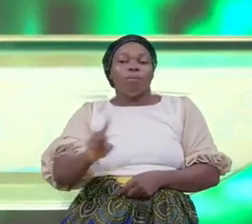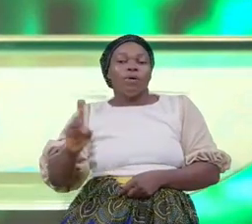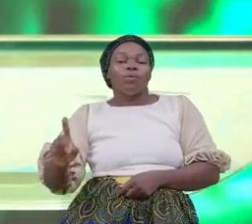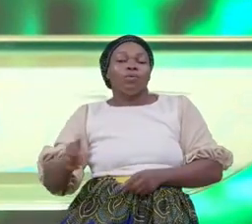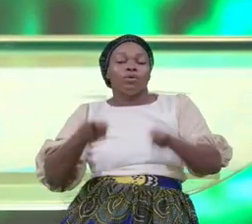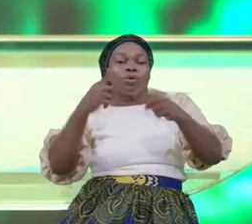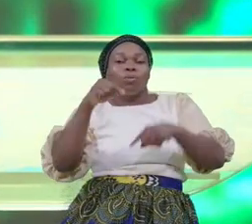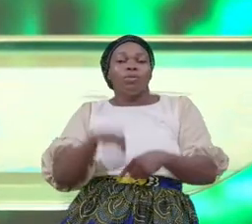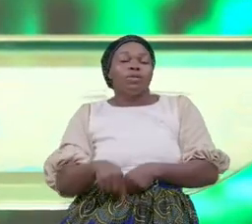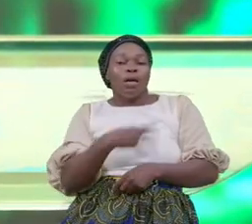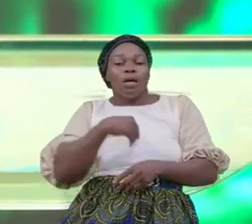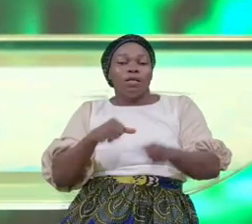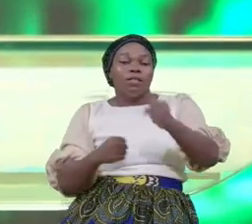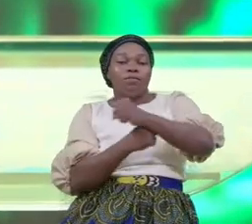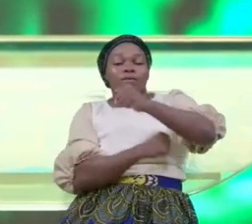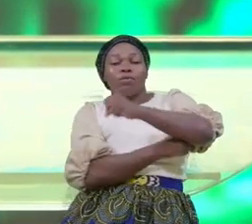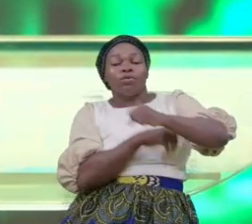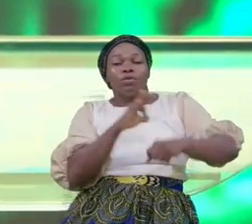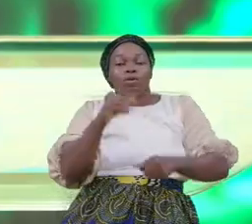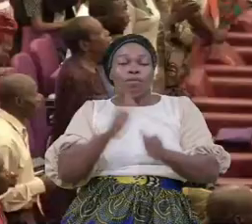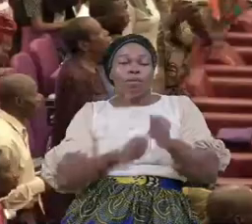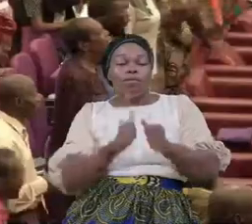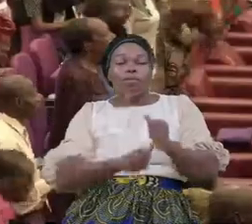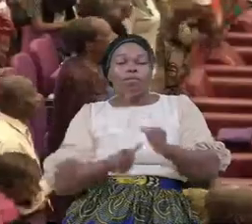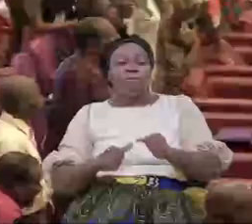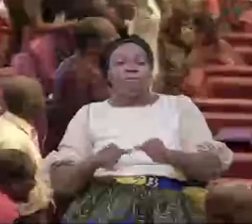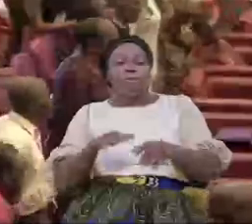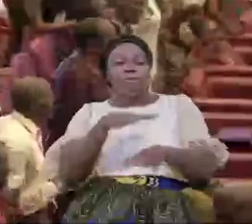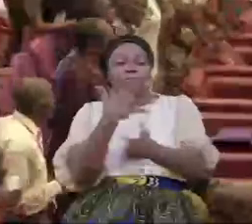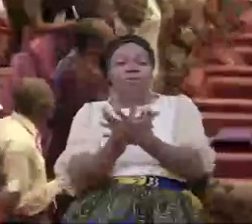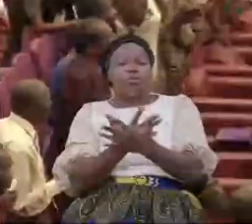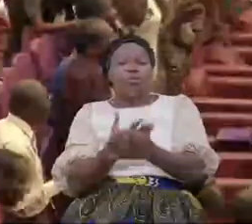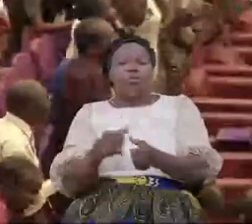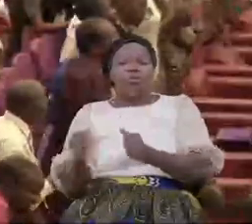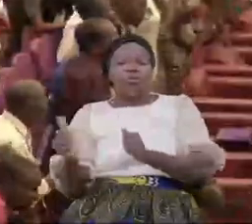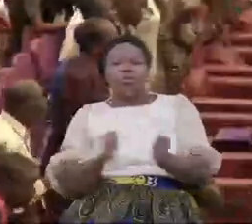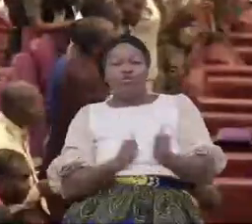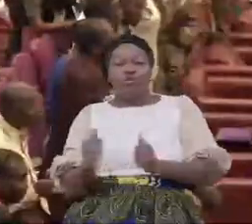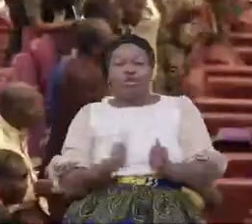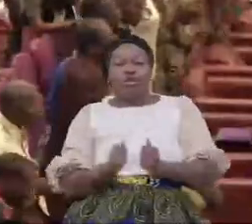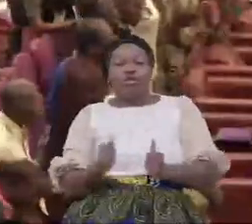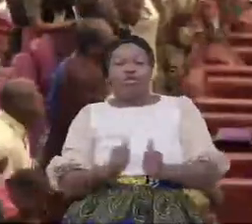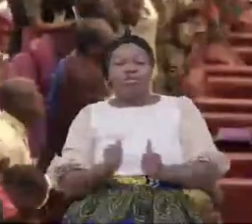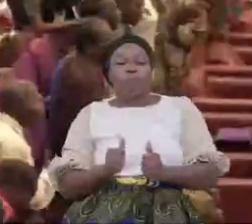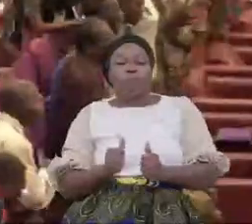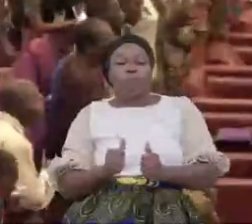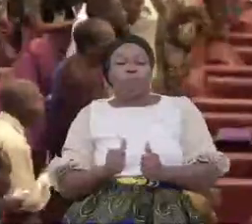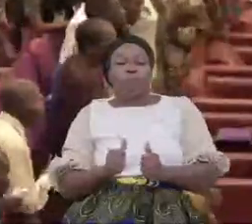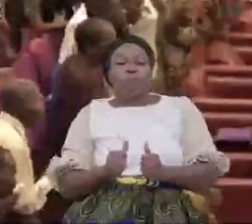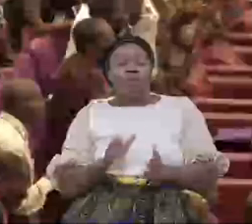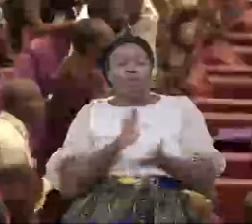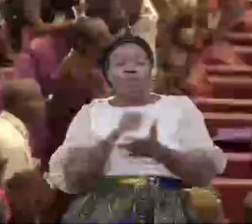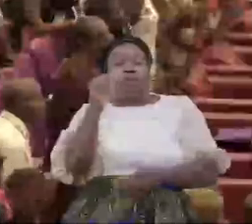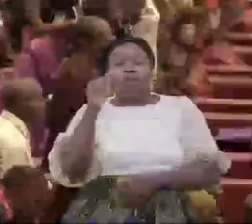s'écroulent. Et les fondements de tout prison ébranlés. Croyez! Je